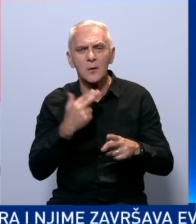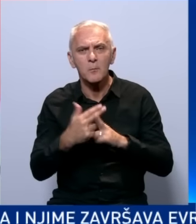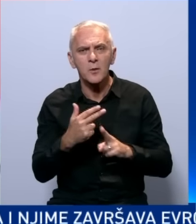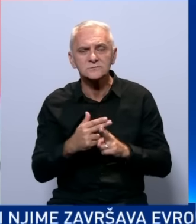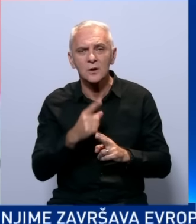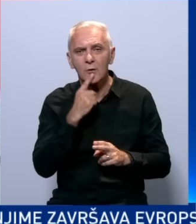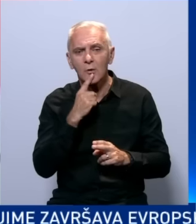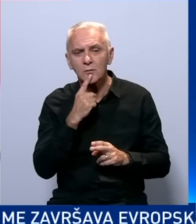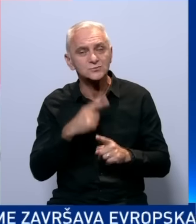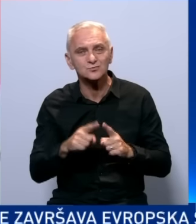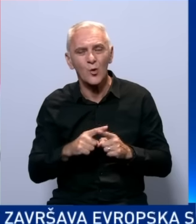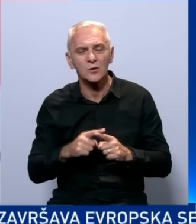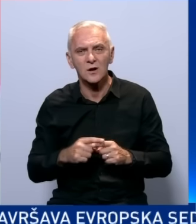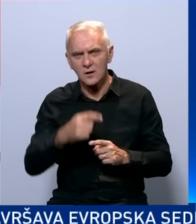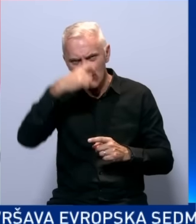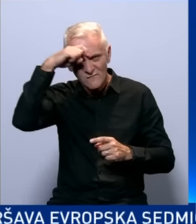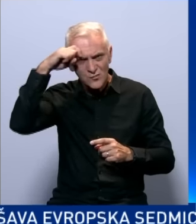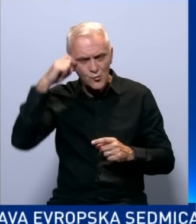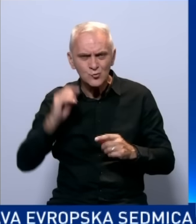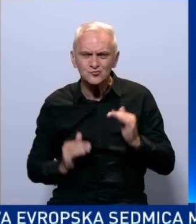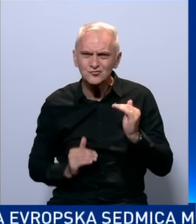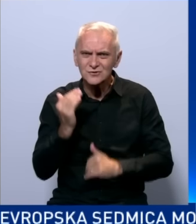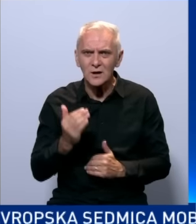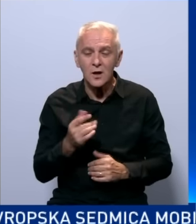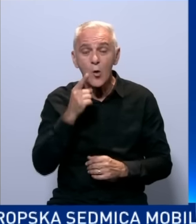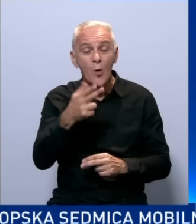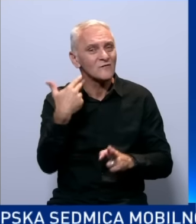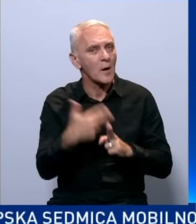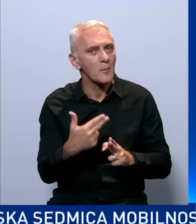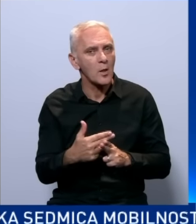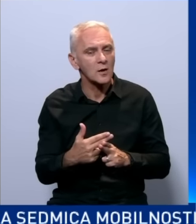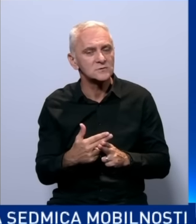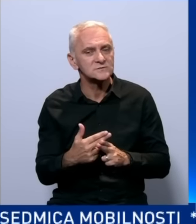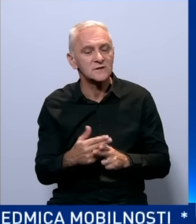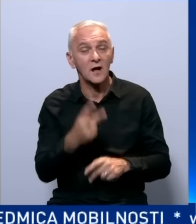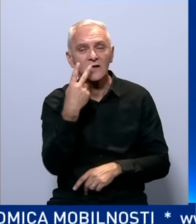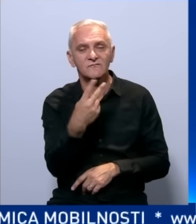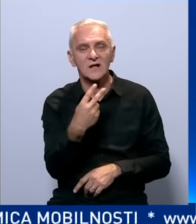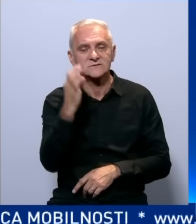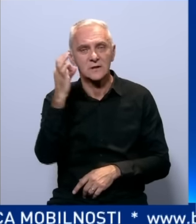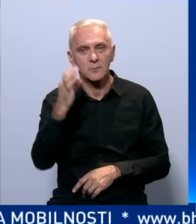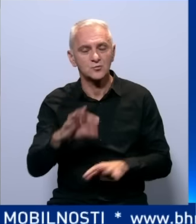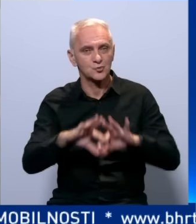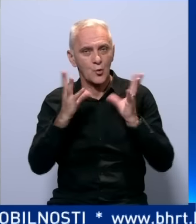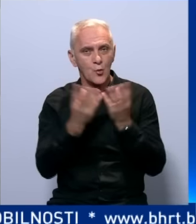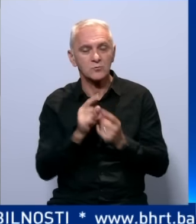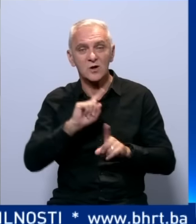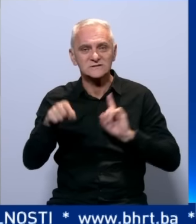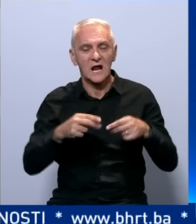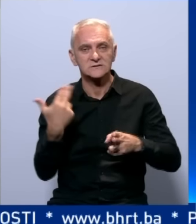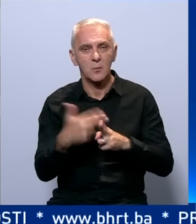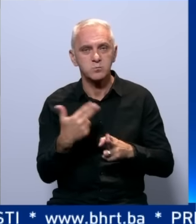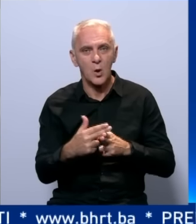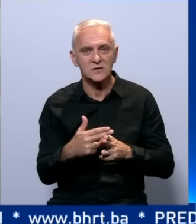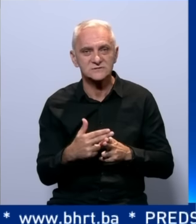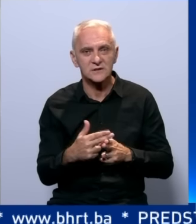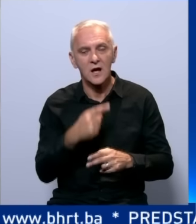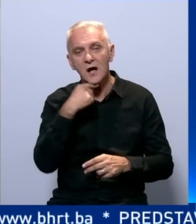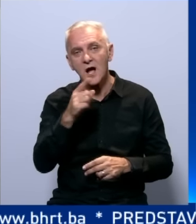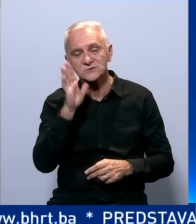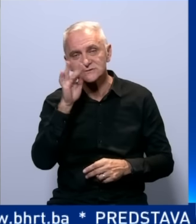su pogodovale visoke temperature. Ove bolesti obuhvataju 20% ukupnih zaraznih bolesti, ističu